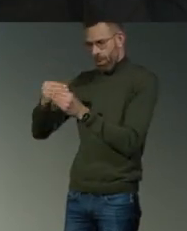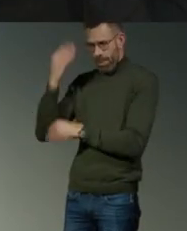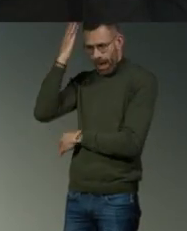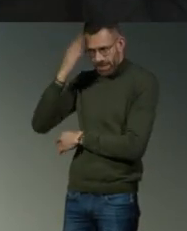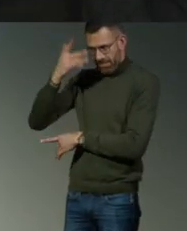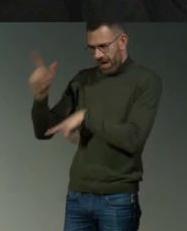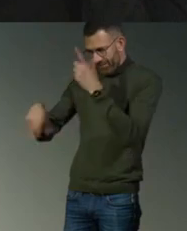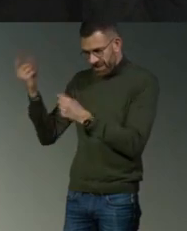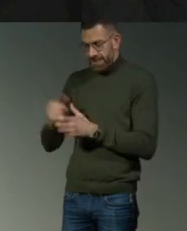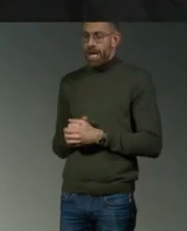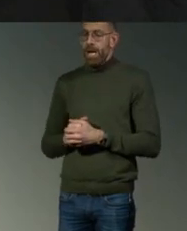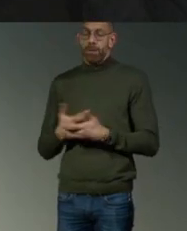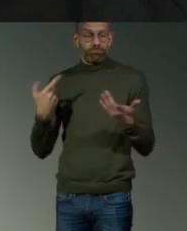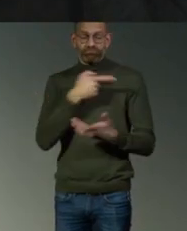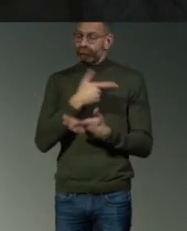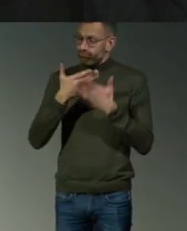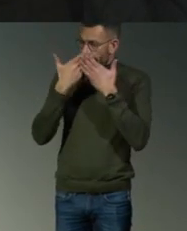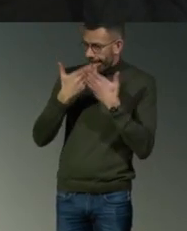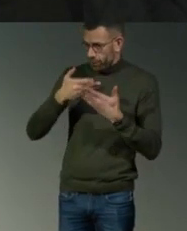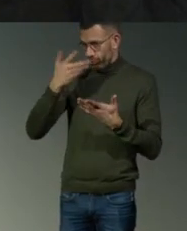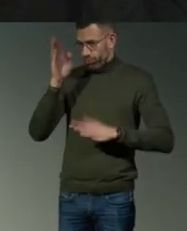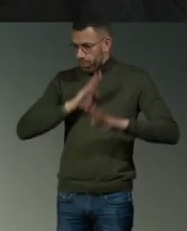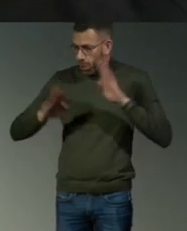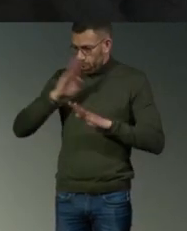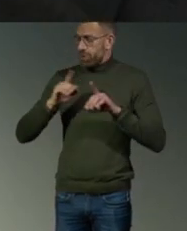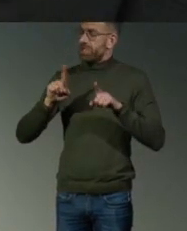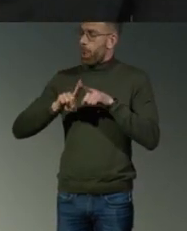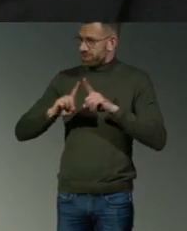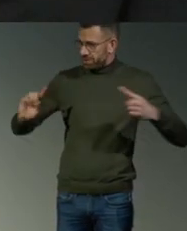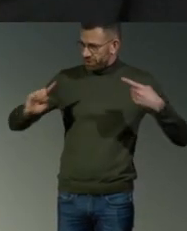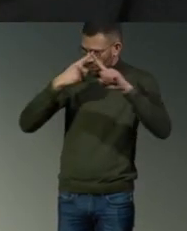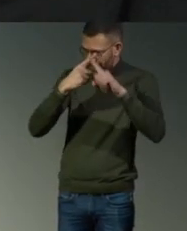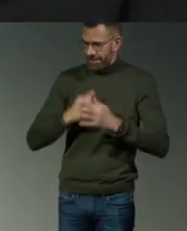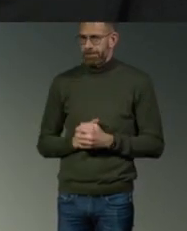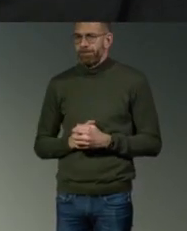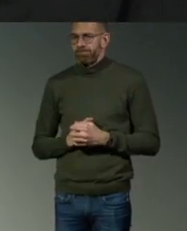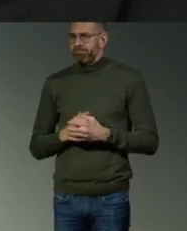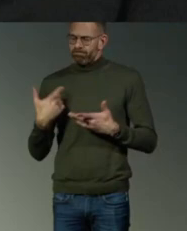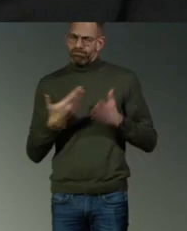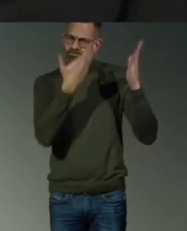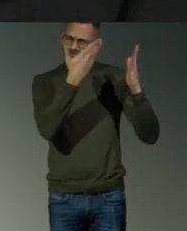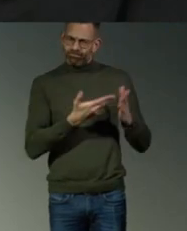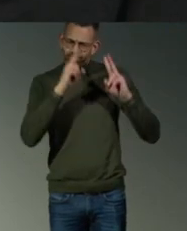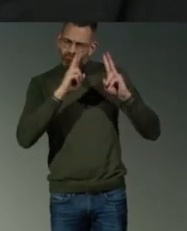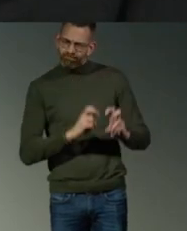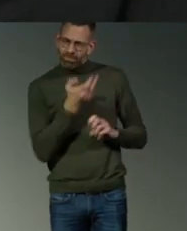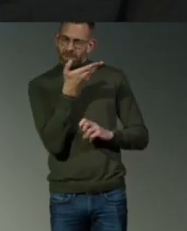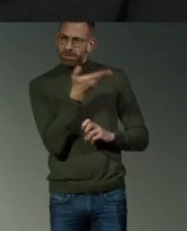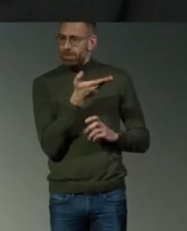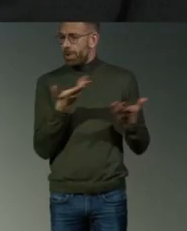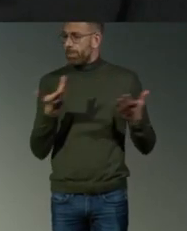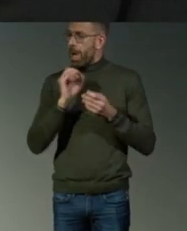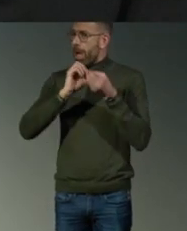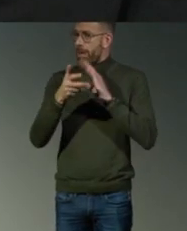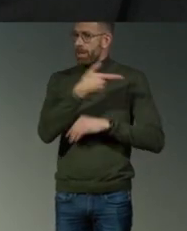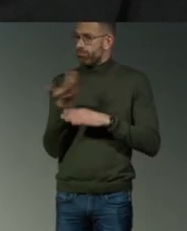des études de biologie et de géographie. Et lorsqu'on s'intéresse à vous, vous êtes présenté sur